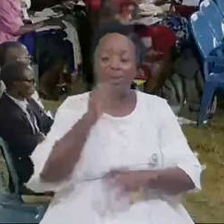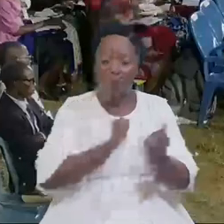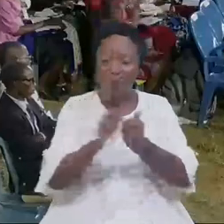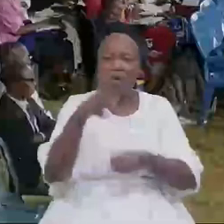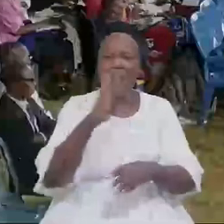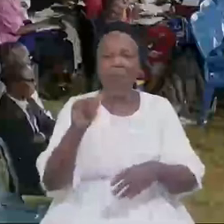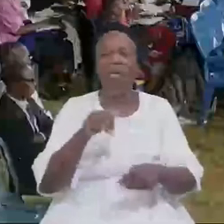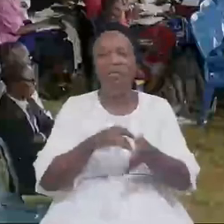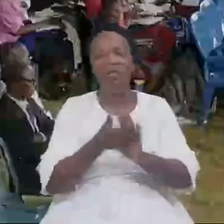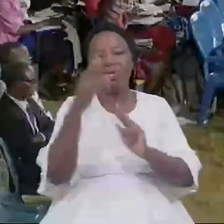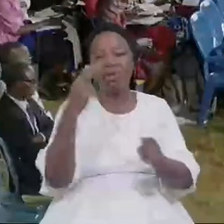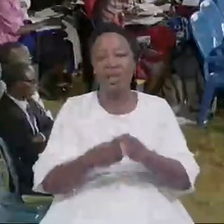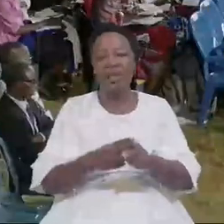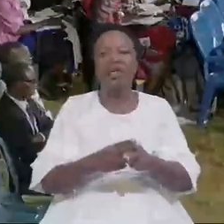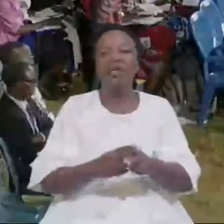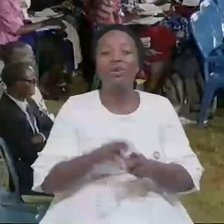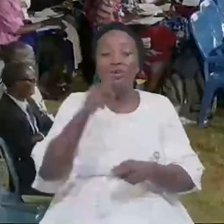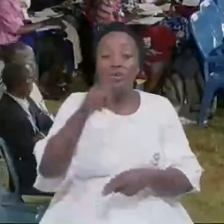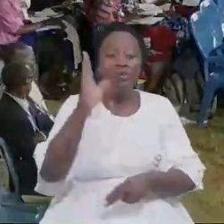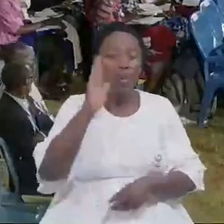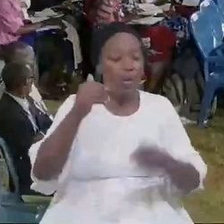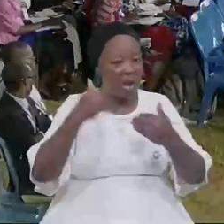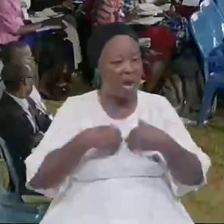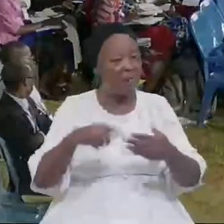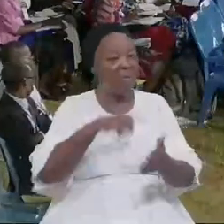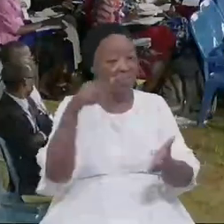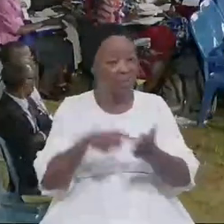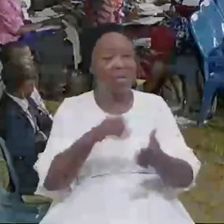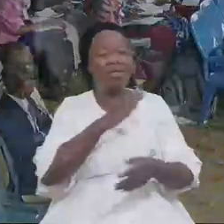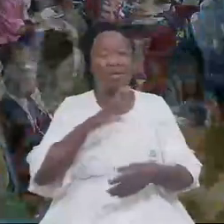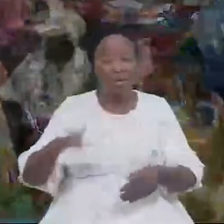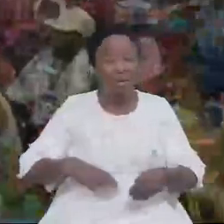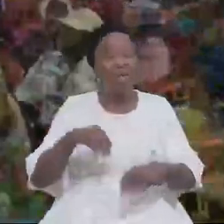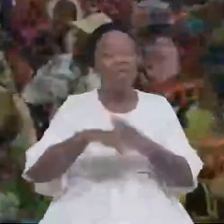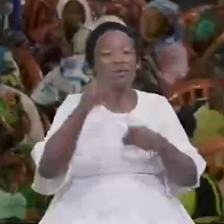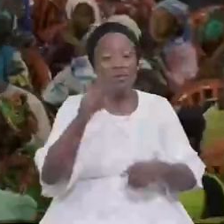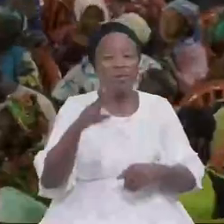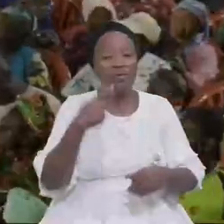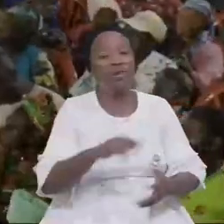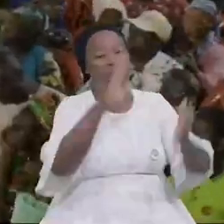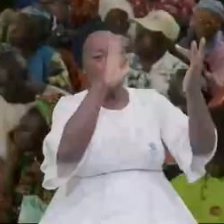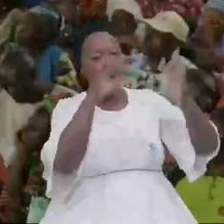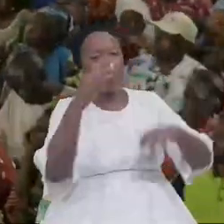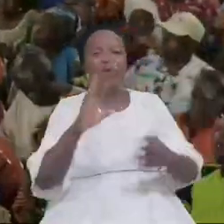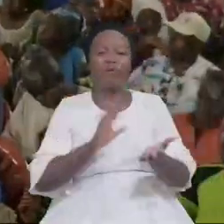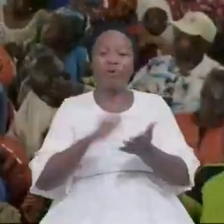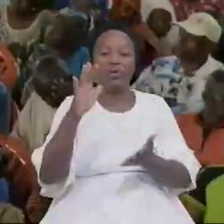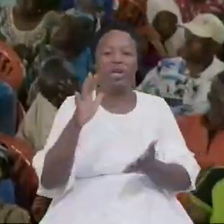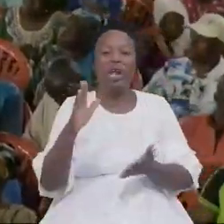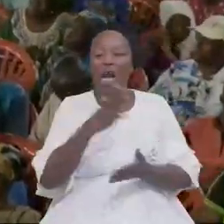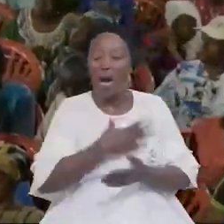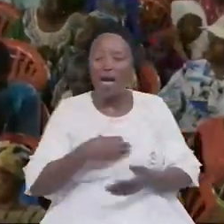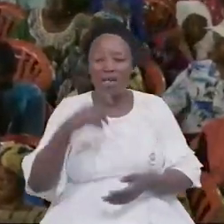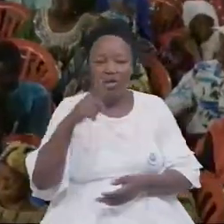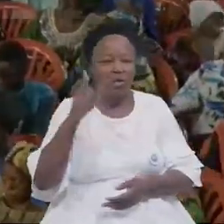pas. Vous aurez ce Christ en vous, l'espérance de la gloire, et